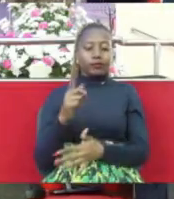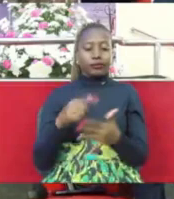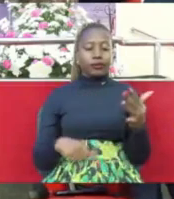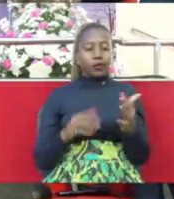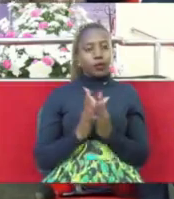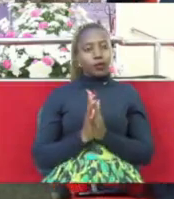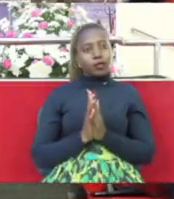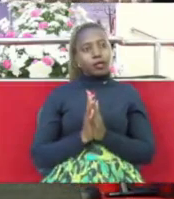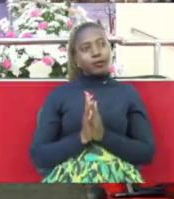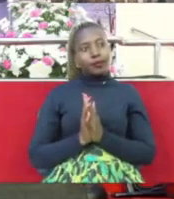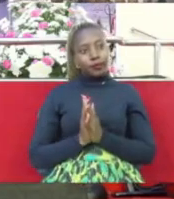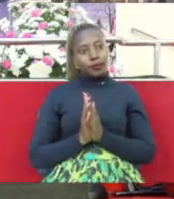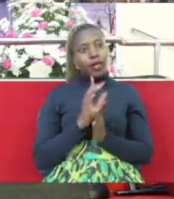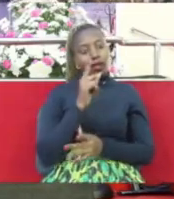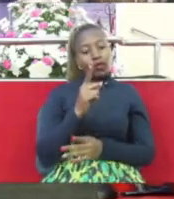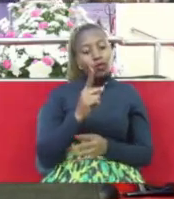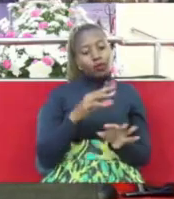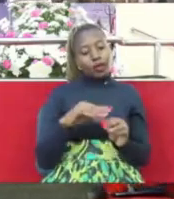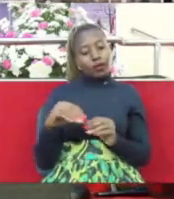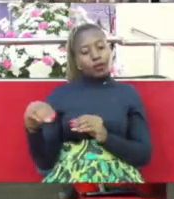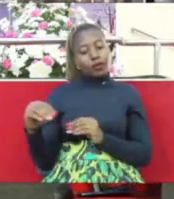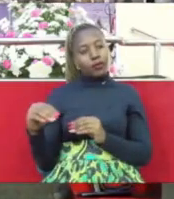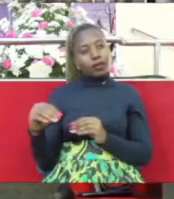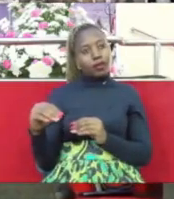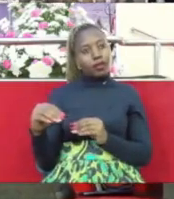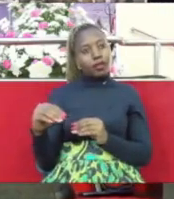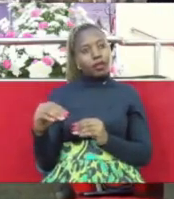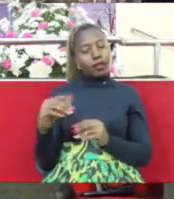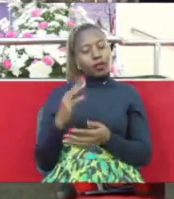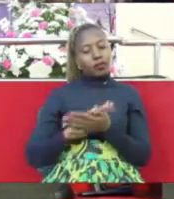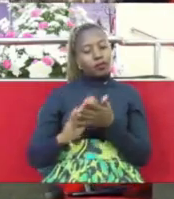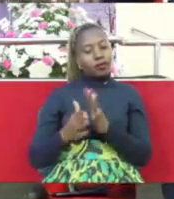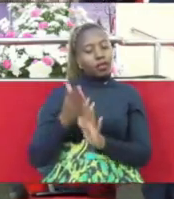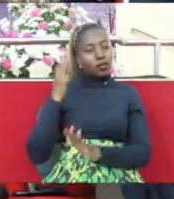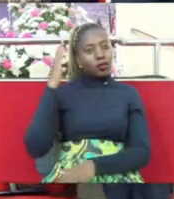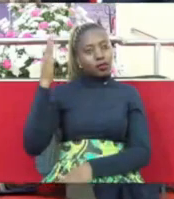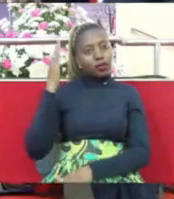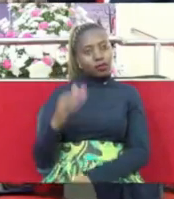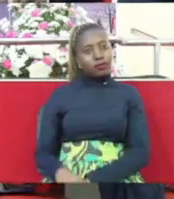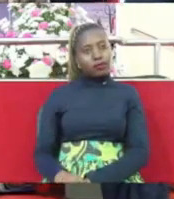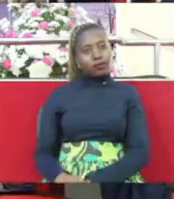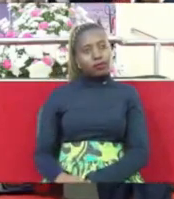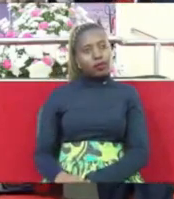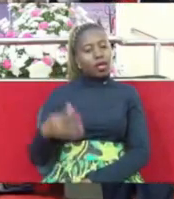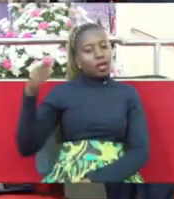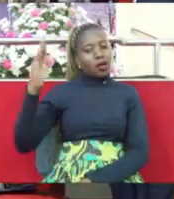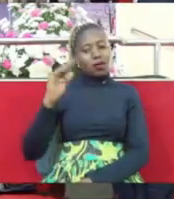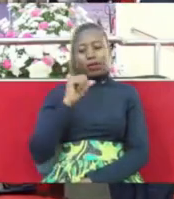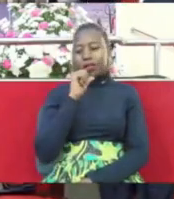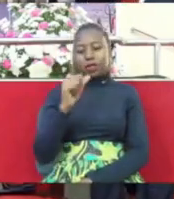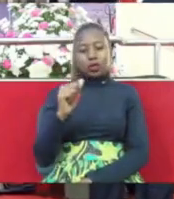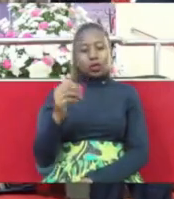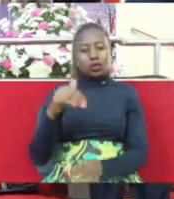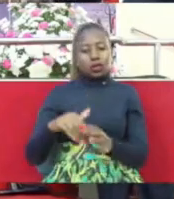it's like you have been moving. Ni kama kwamba umekuwa ukitembea. But minus me. Lakini hujakuwa nami. I am not in your business. Mimi siyuko katika biashara